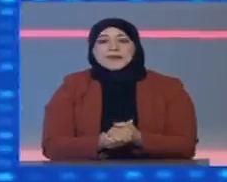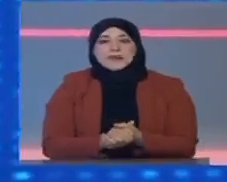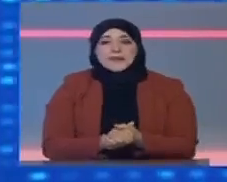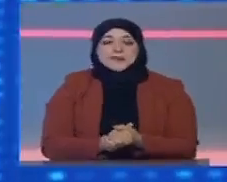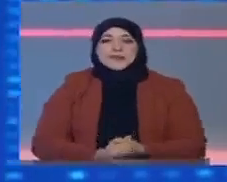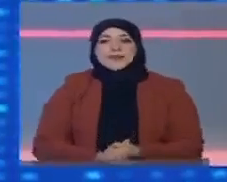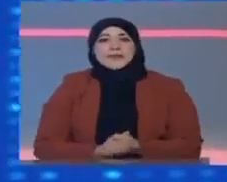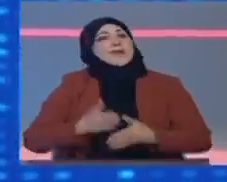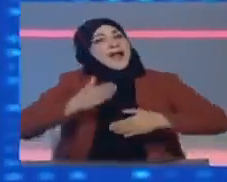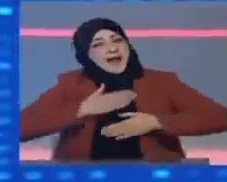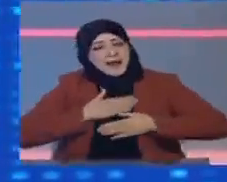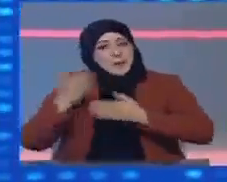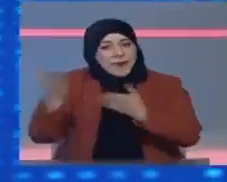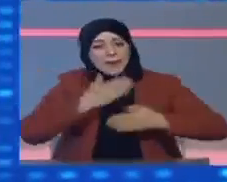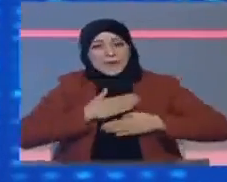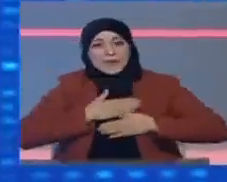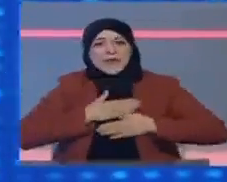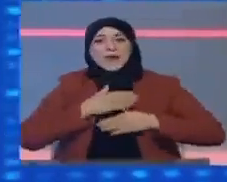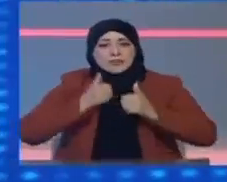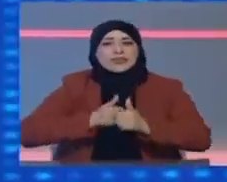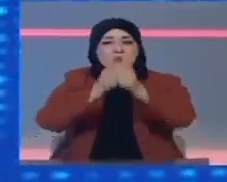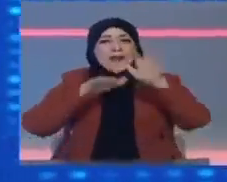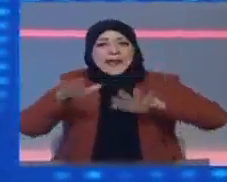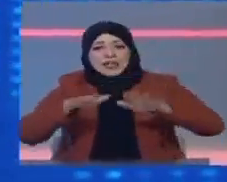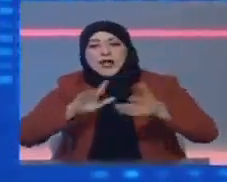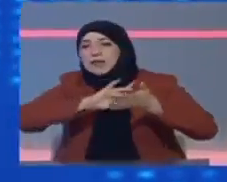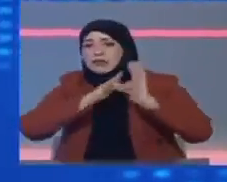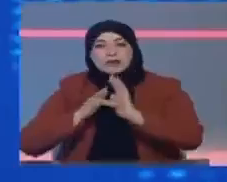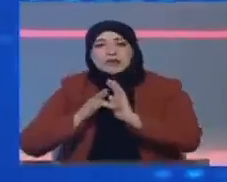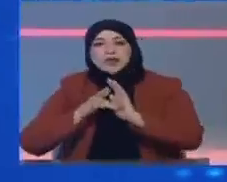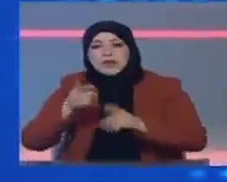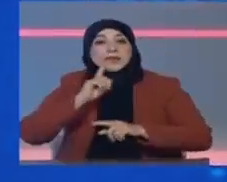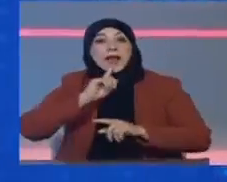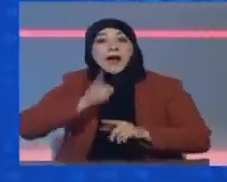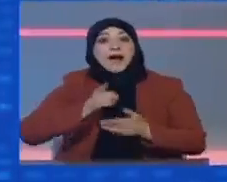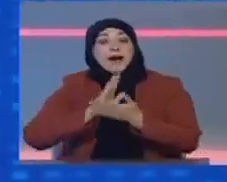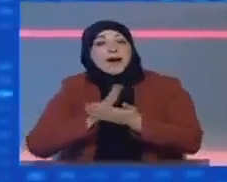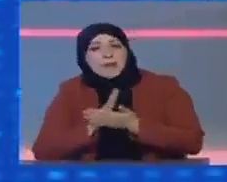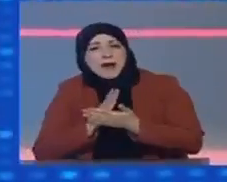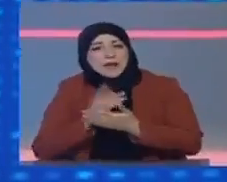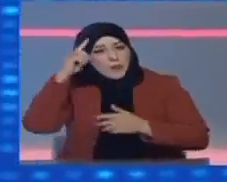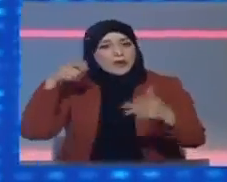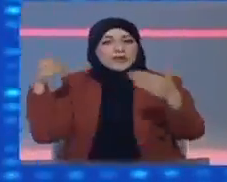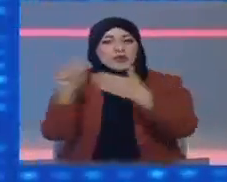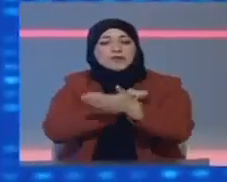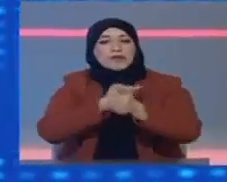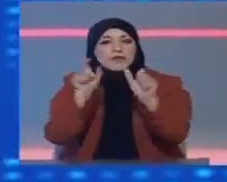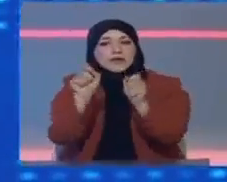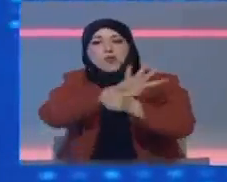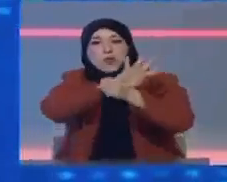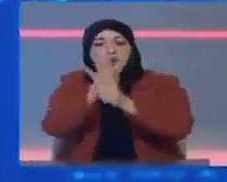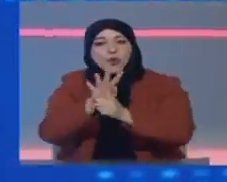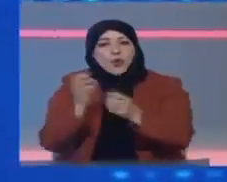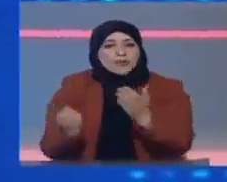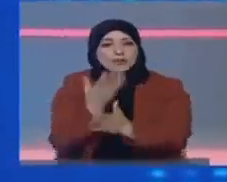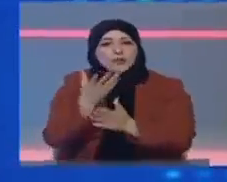اهلا بكم متابعه للاجراءات التي تم اقرارها مؤخرا لمجابهه تفشي فيروس كون المستجد